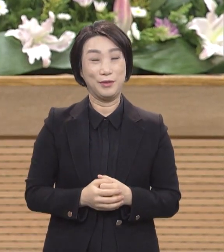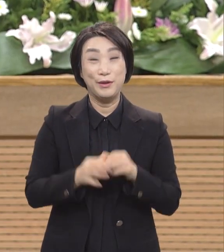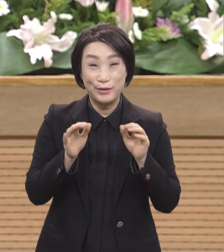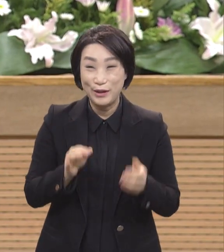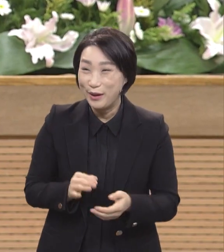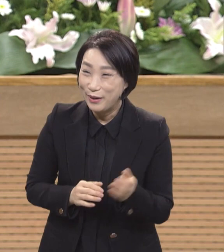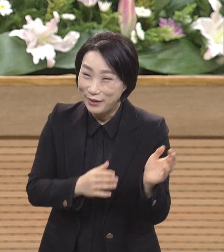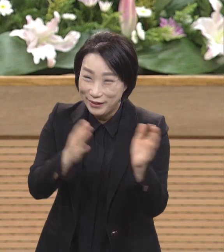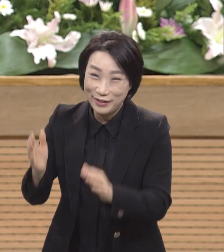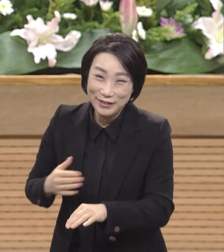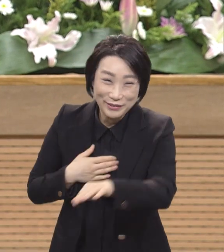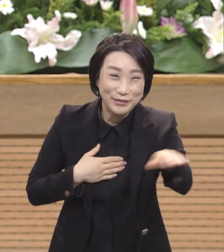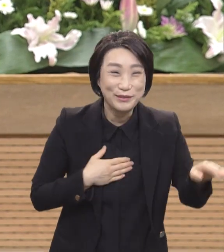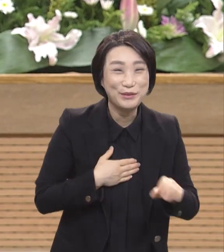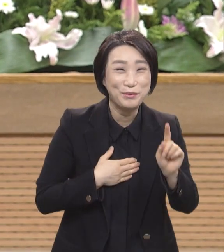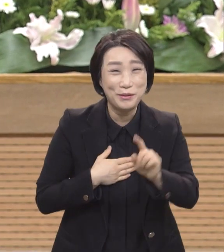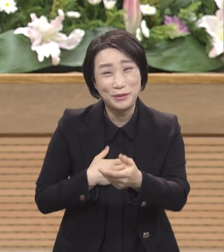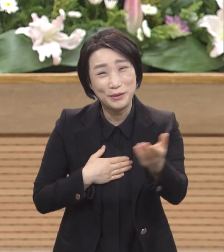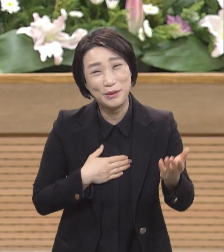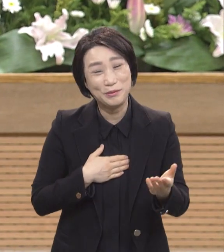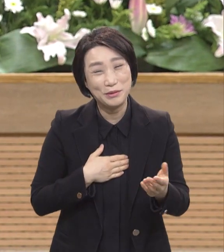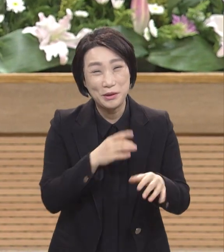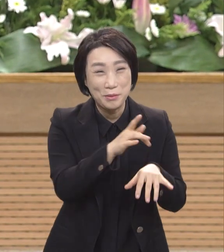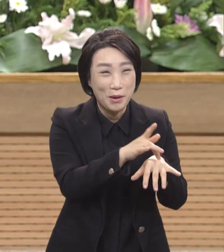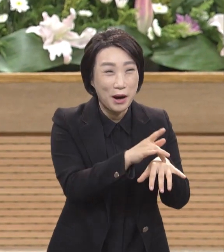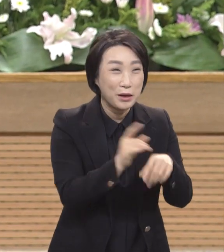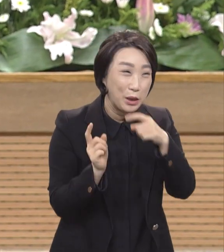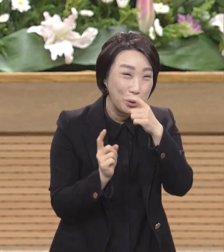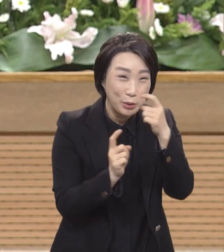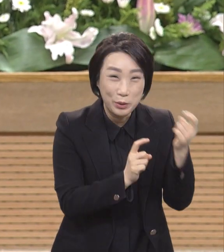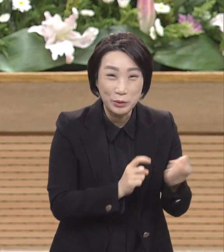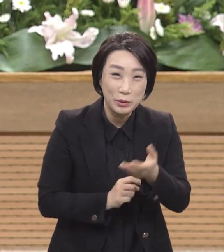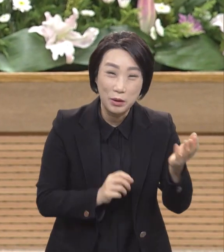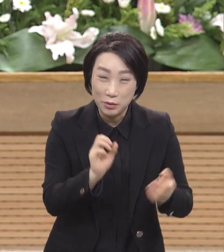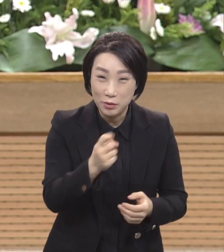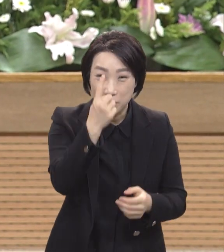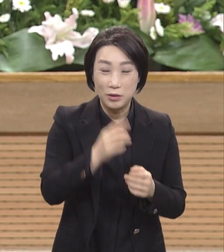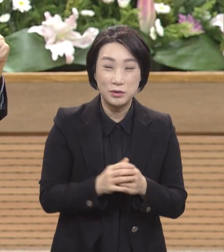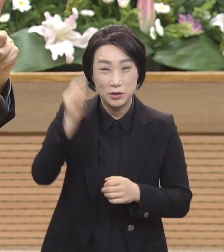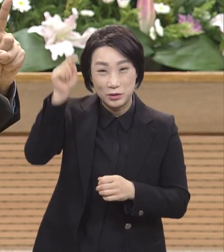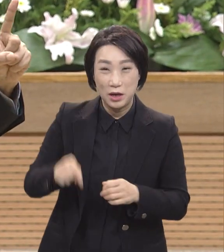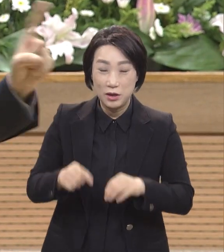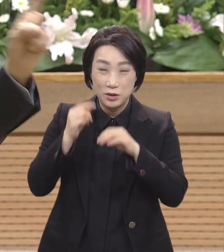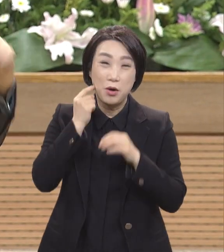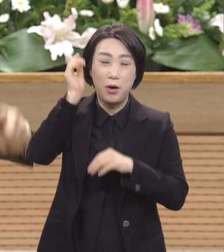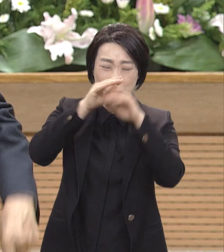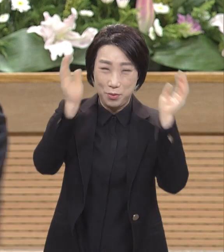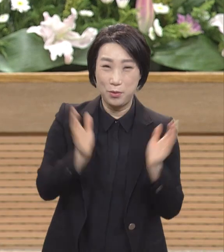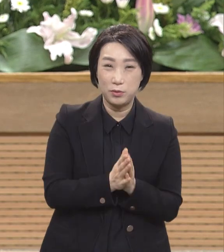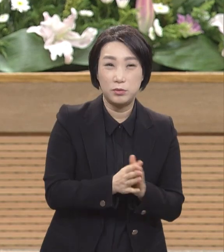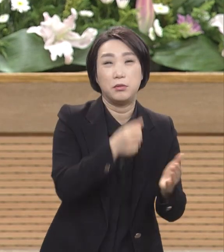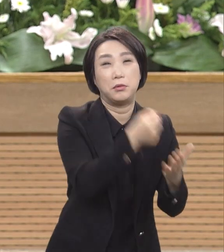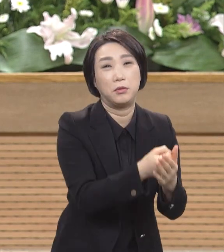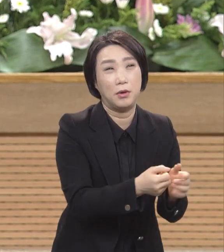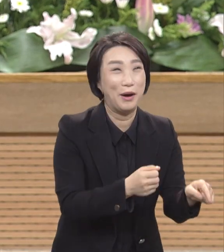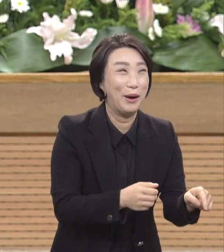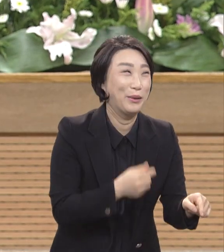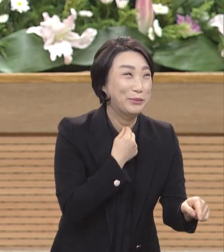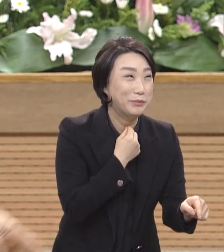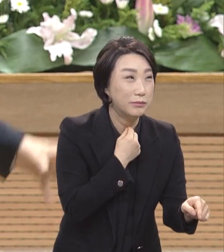근데 사람들은 다 마귀 유혹에 의해서 천하영광을 선택하지.